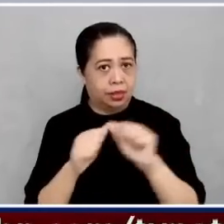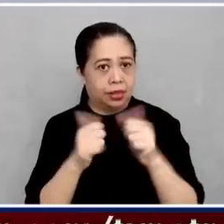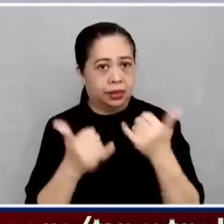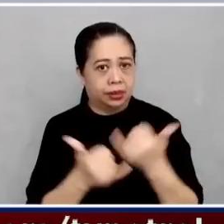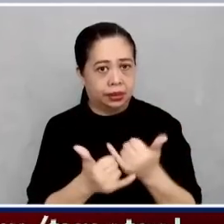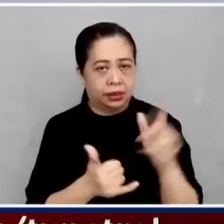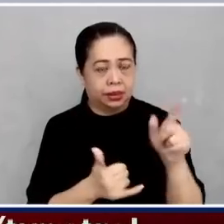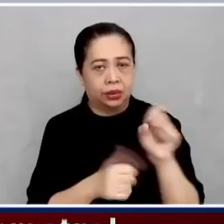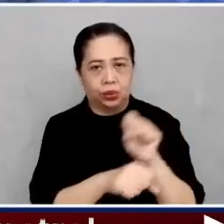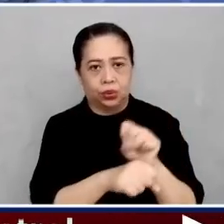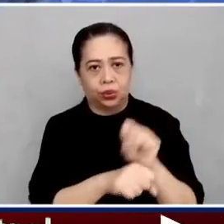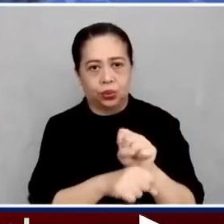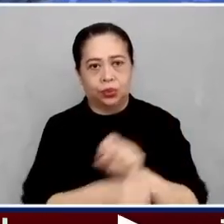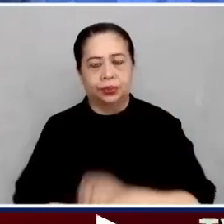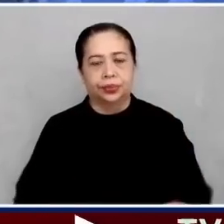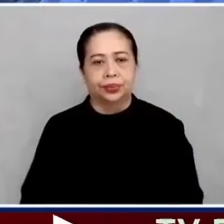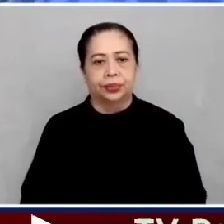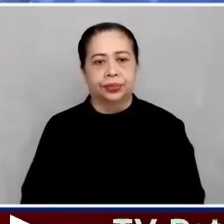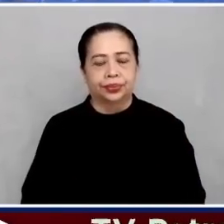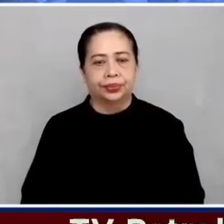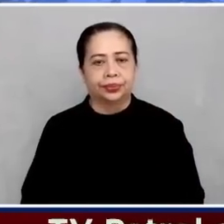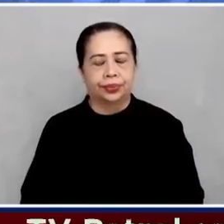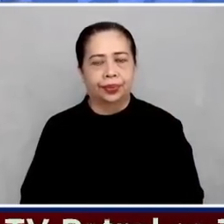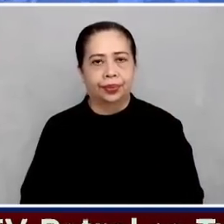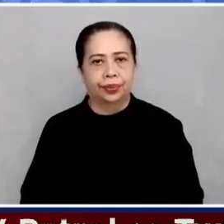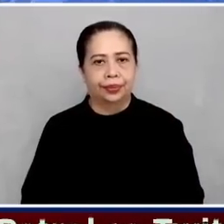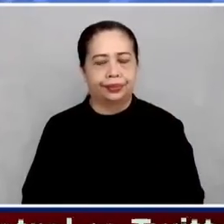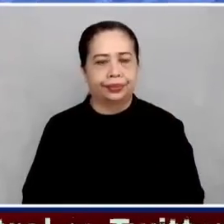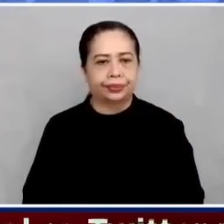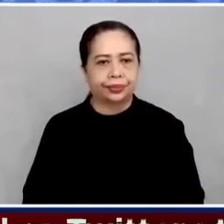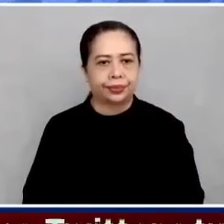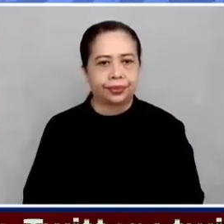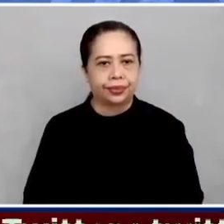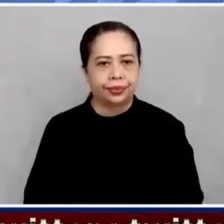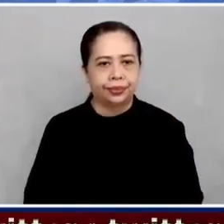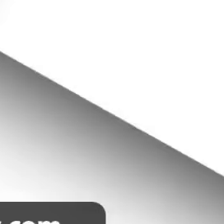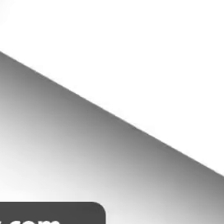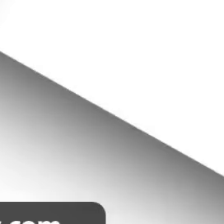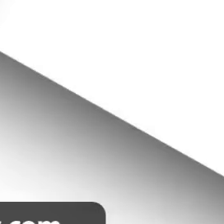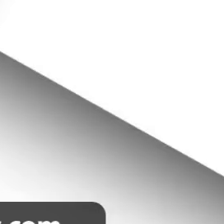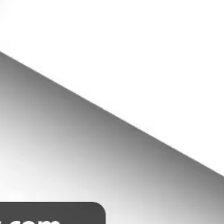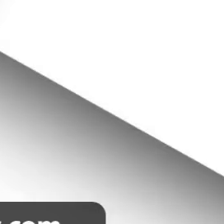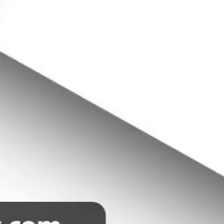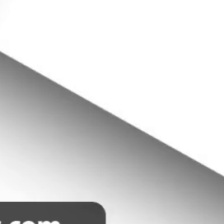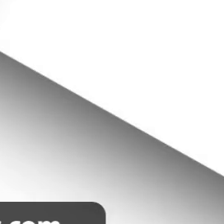na kanya umanong ginamit. Nico Bawa, ABS-CBN News.